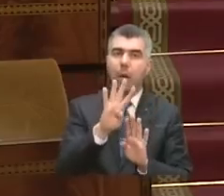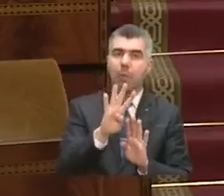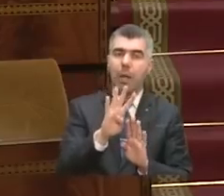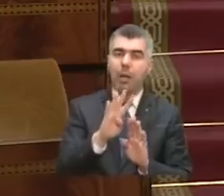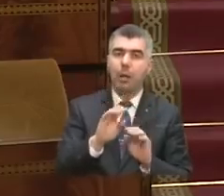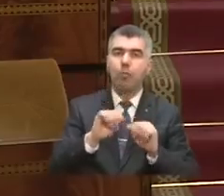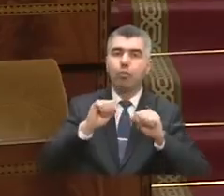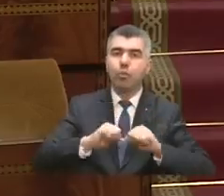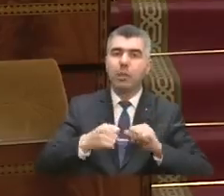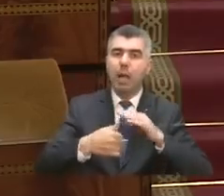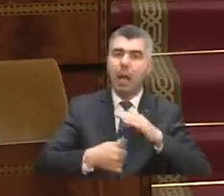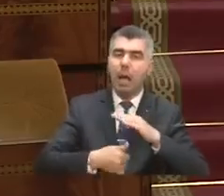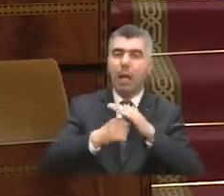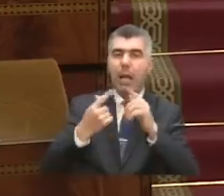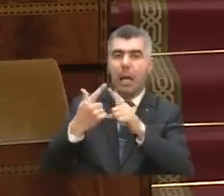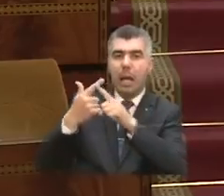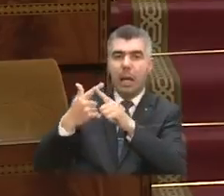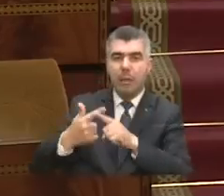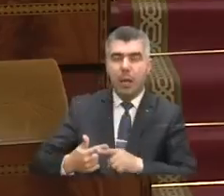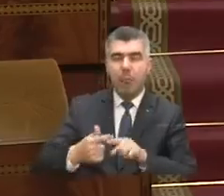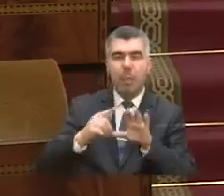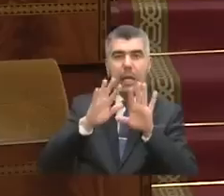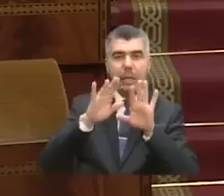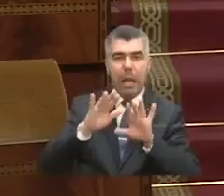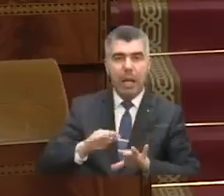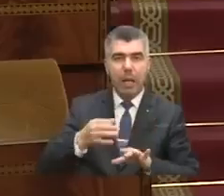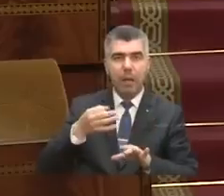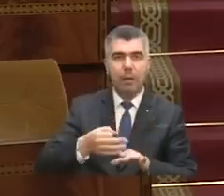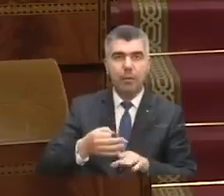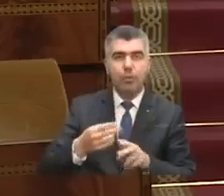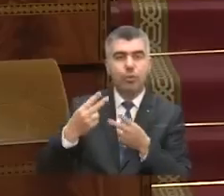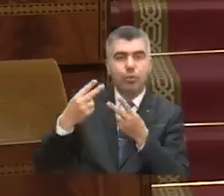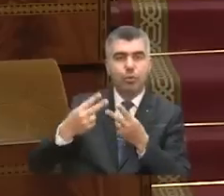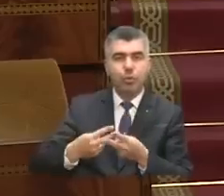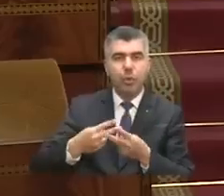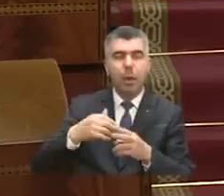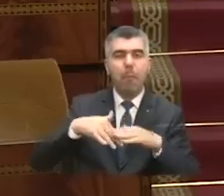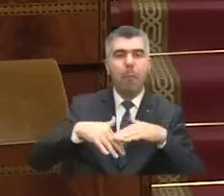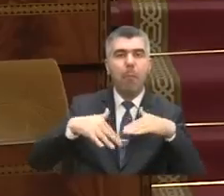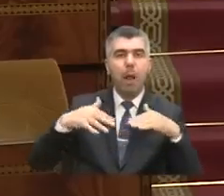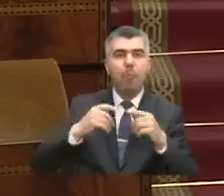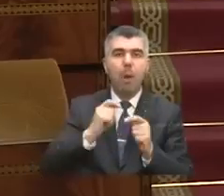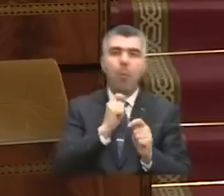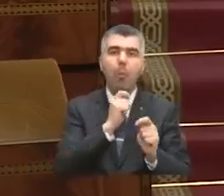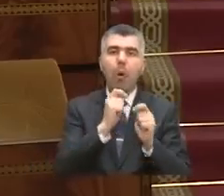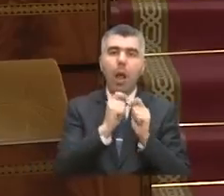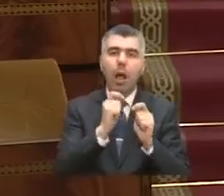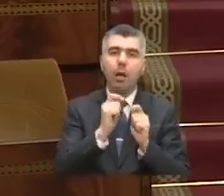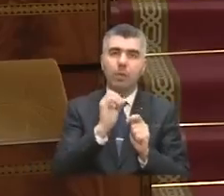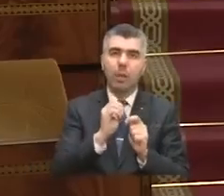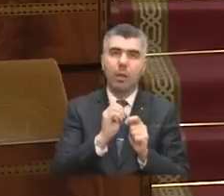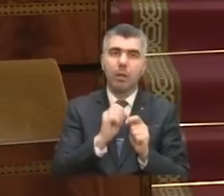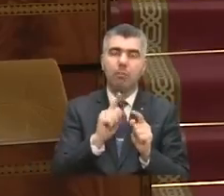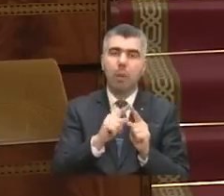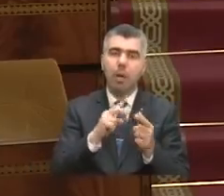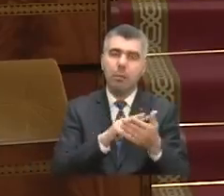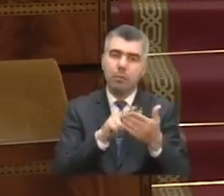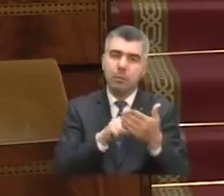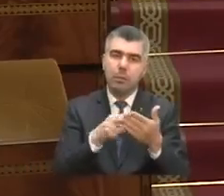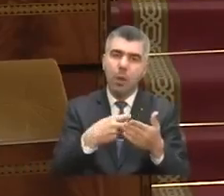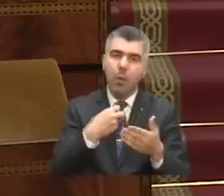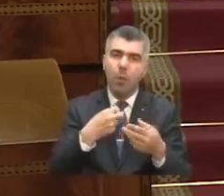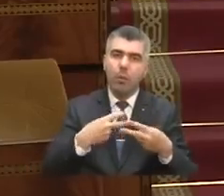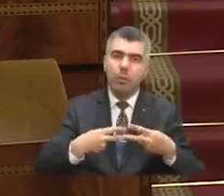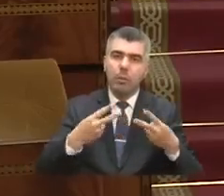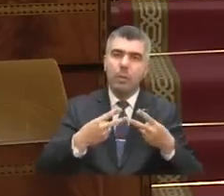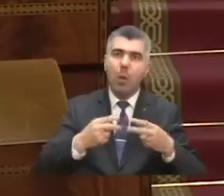المجلس الأعلى للحسابات كيدير التقرير ديالو وكيجي لهذا المجلس للمناقشة، ماشي لتلاوة الكلمات